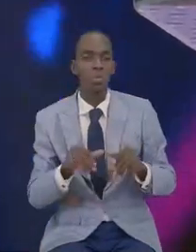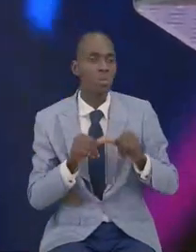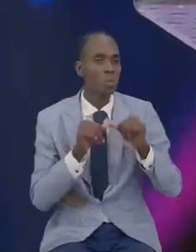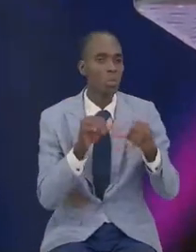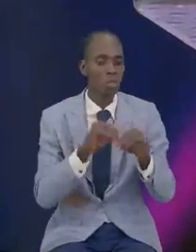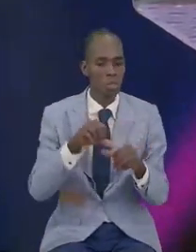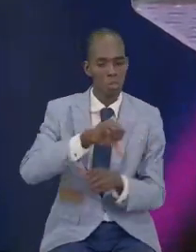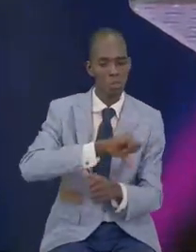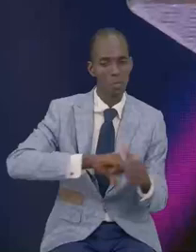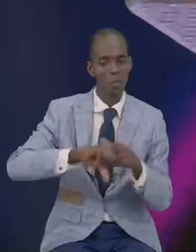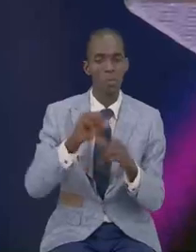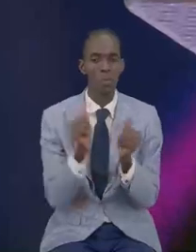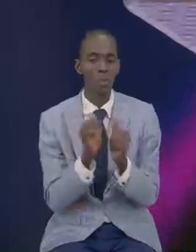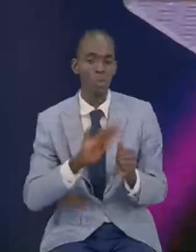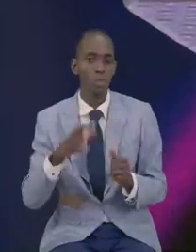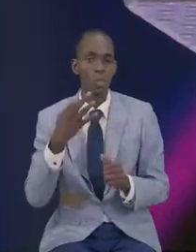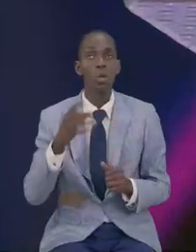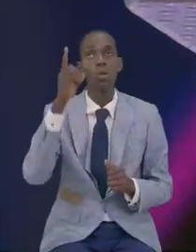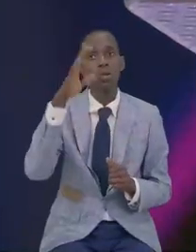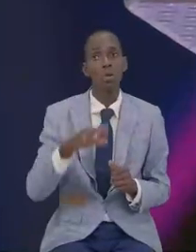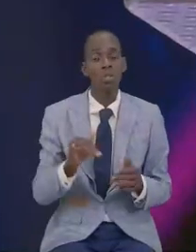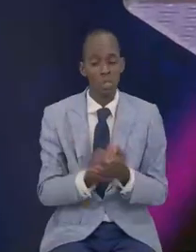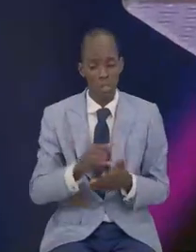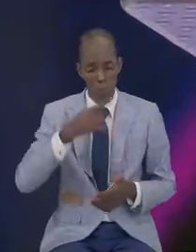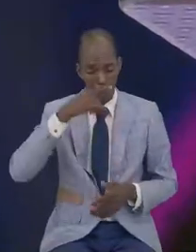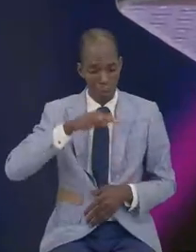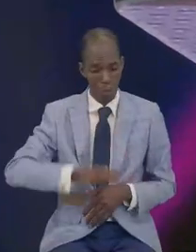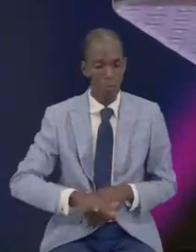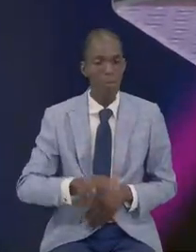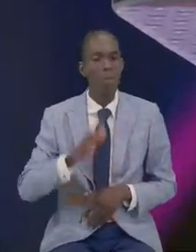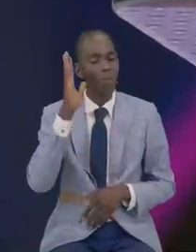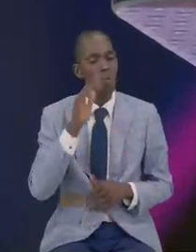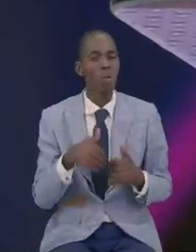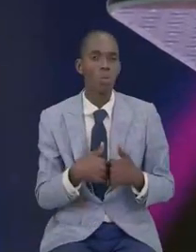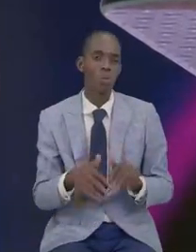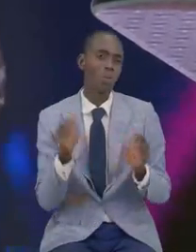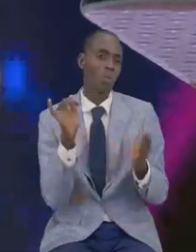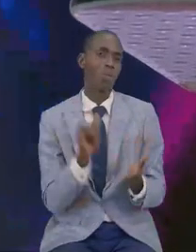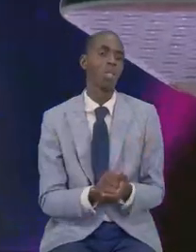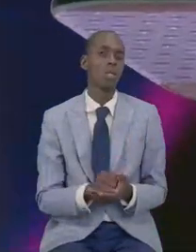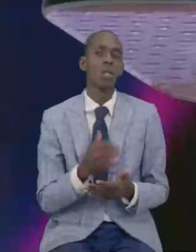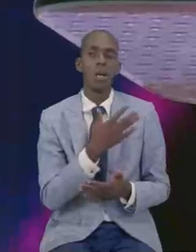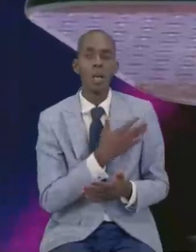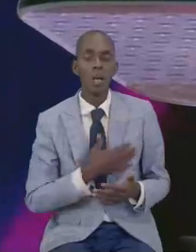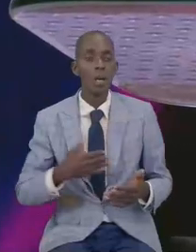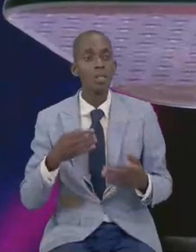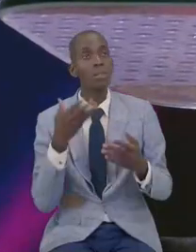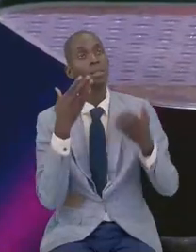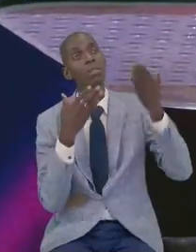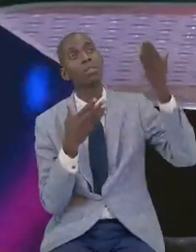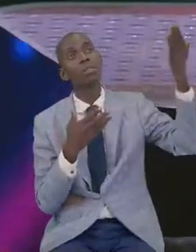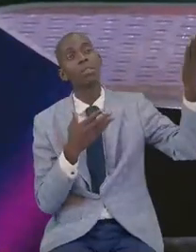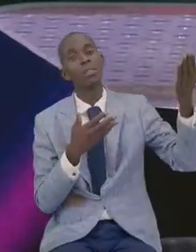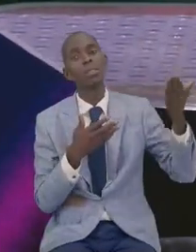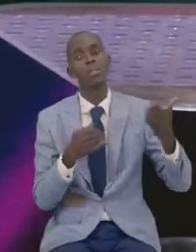lit pas la Bible, ne continue pas avec l'enseignement, avec la communauté des enfants de Dieu, ce qu'ils ont, ils vont perdre cela. Et là,